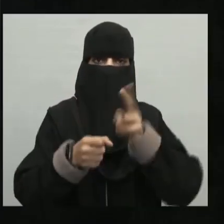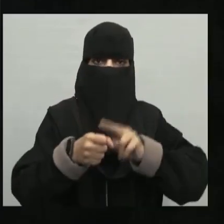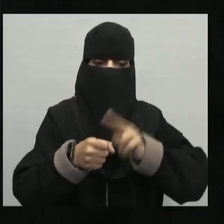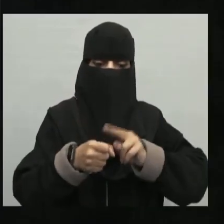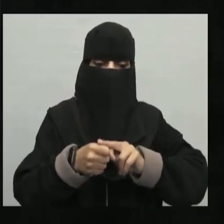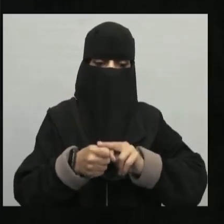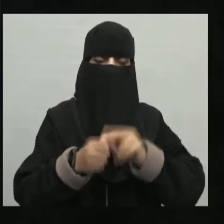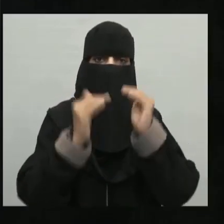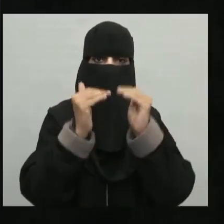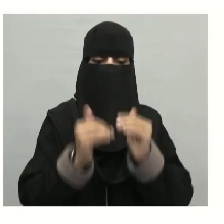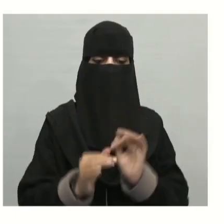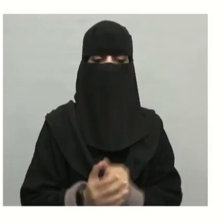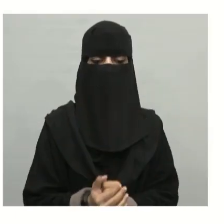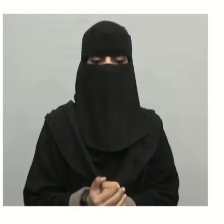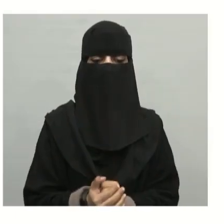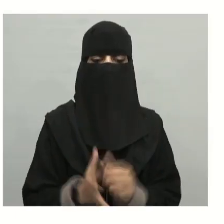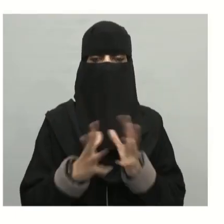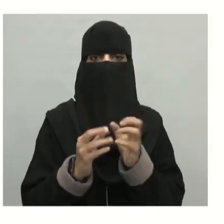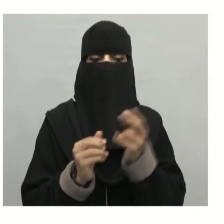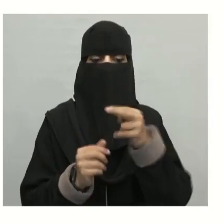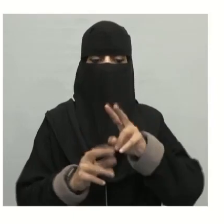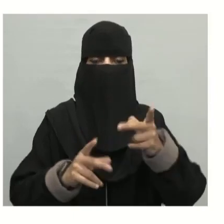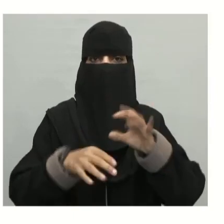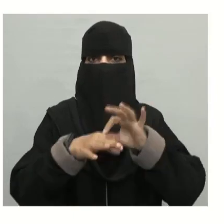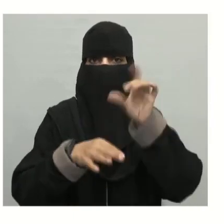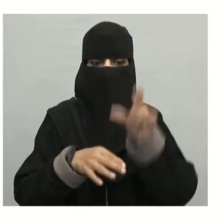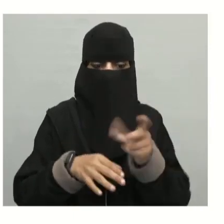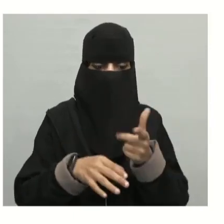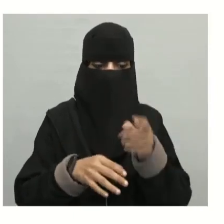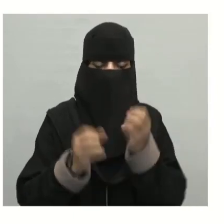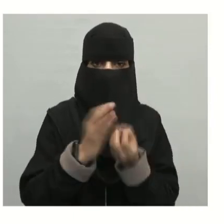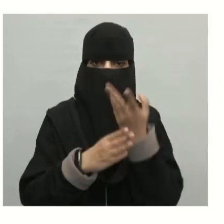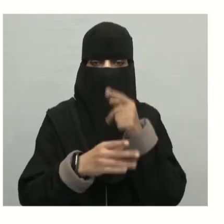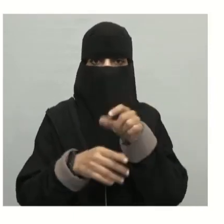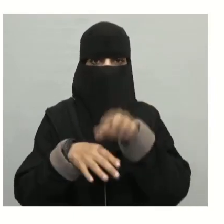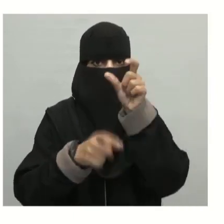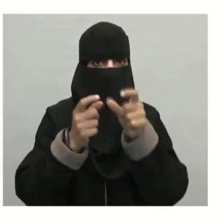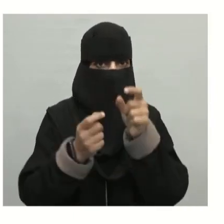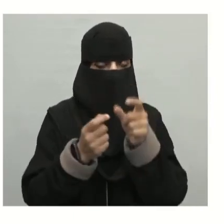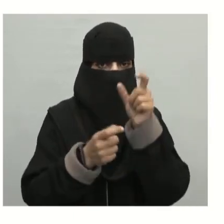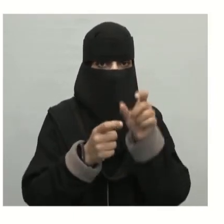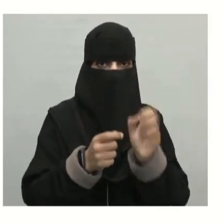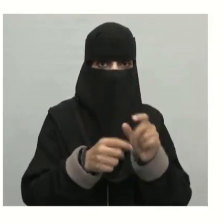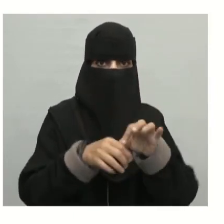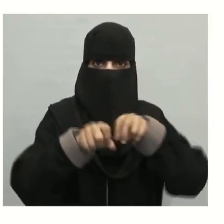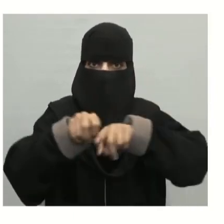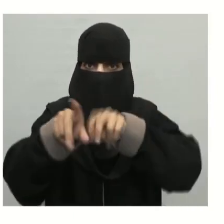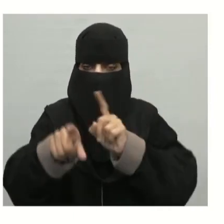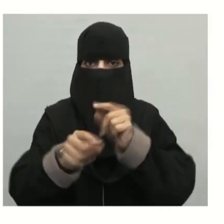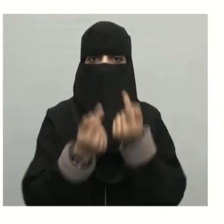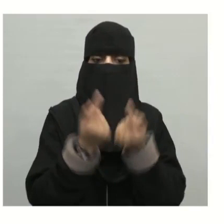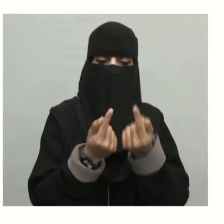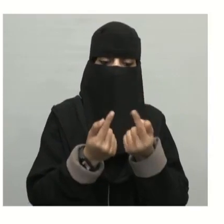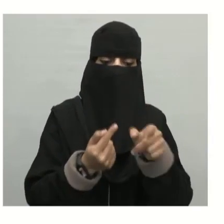ويكون منتظم متكرر معنى كلمه غير عضويه انها لم تنشا لعن النبات او عن الحيوان